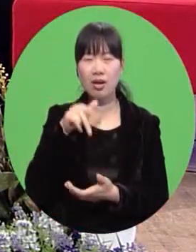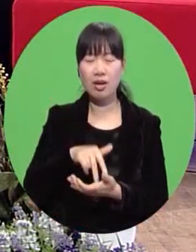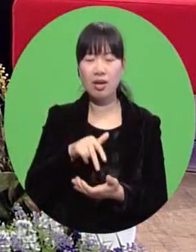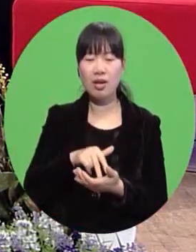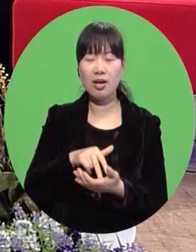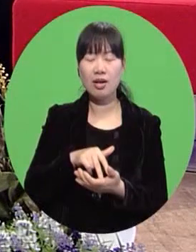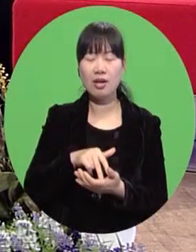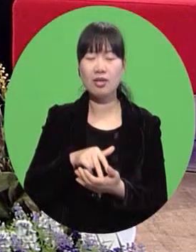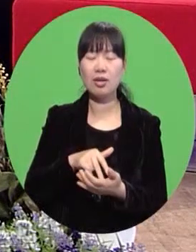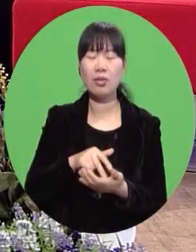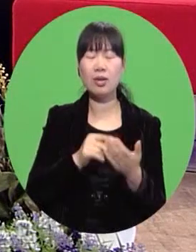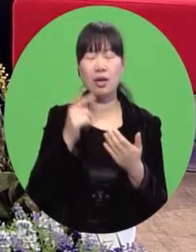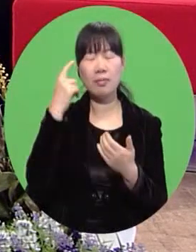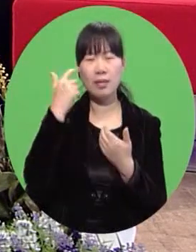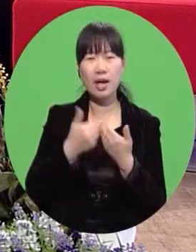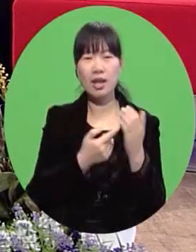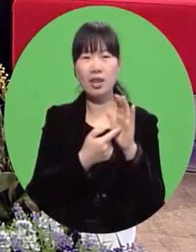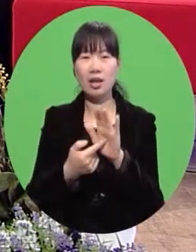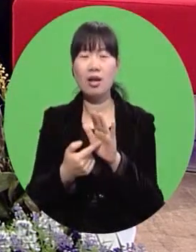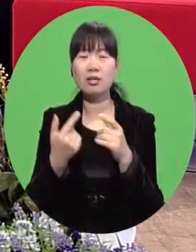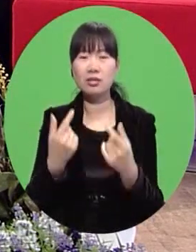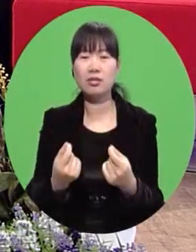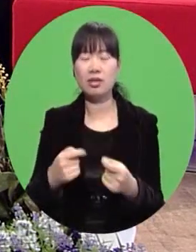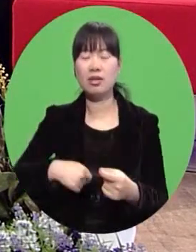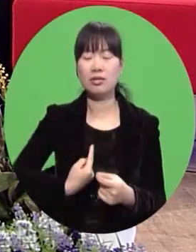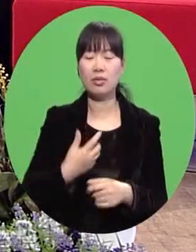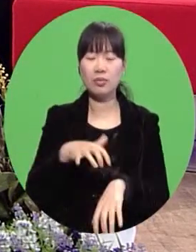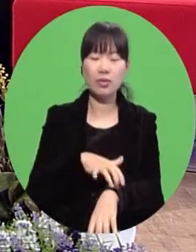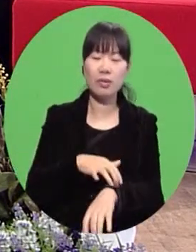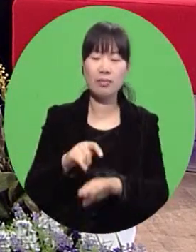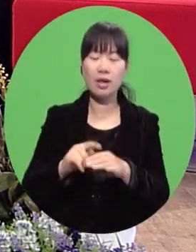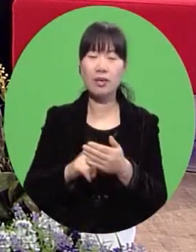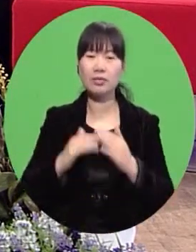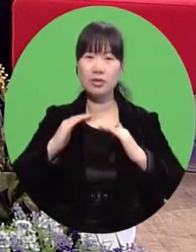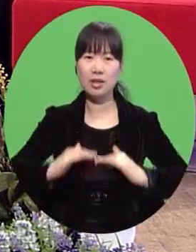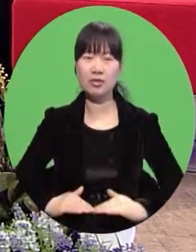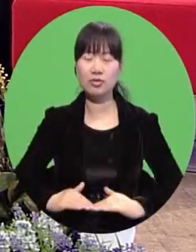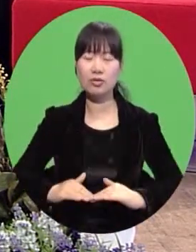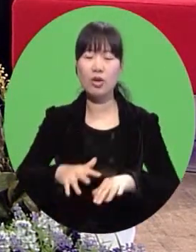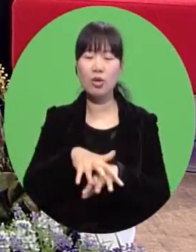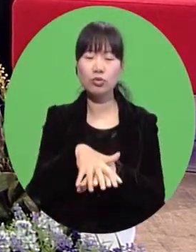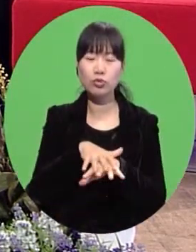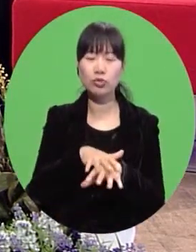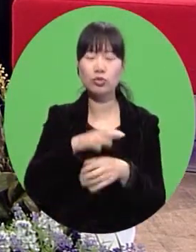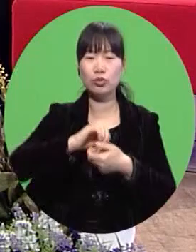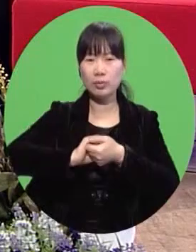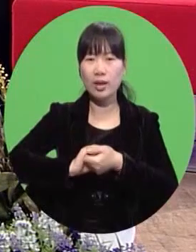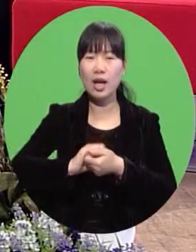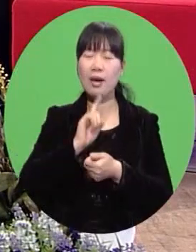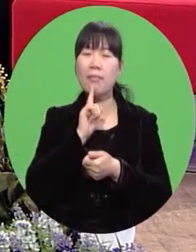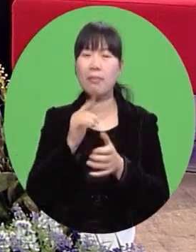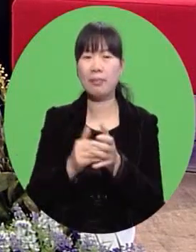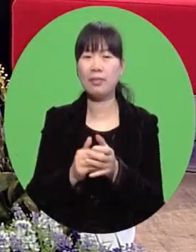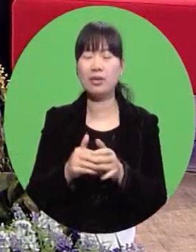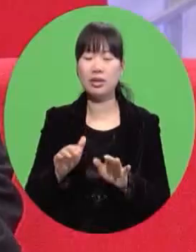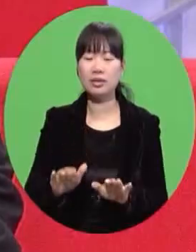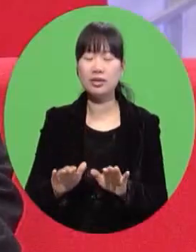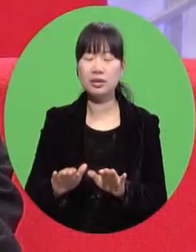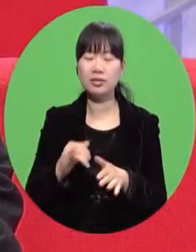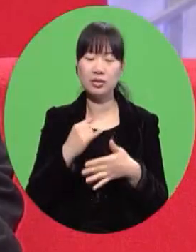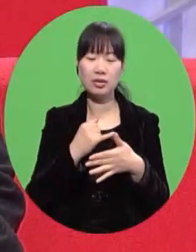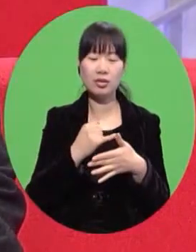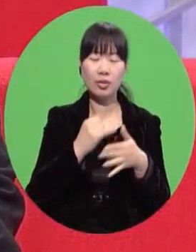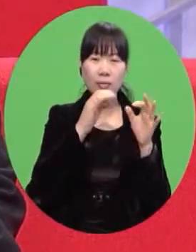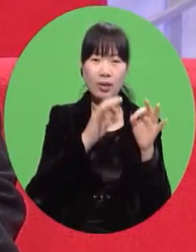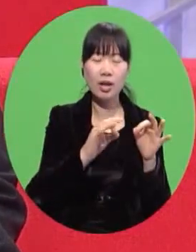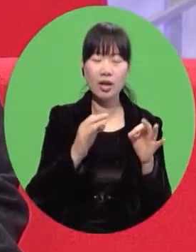약간 반사작용처럼 자기의 불편감을 진정시키는 하나의 구조화된 틀이다라고 볼 수가 있는데요. 네. 근데 이제 서현이 같은 경우는